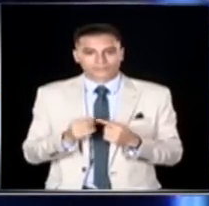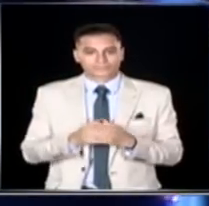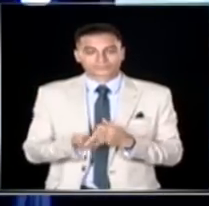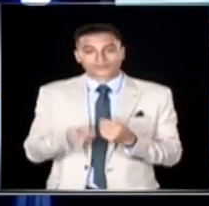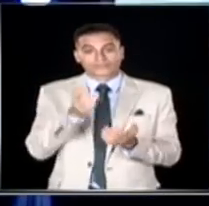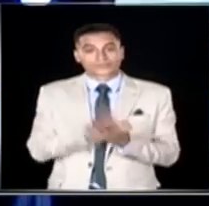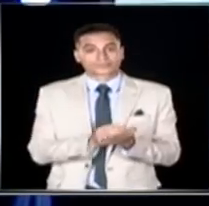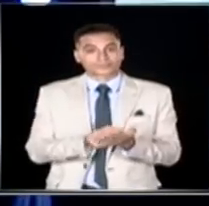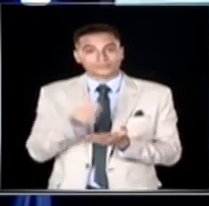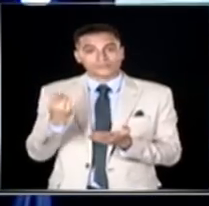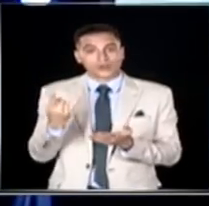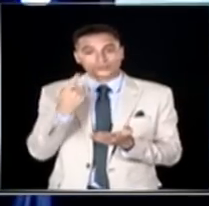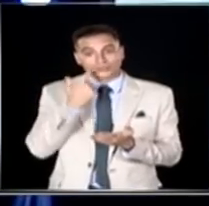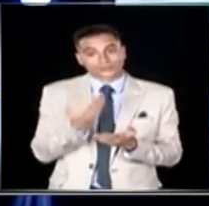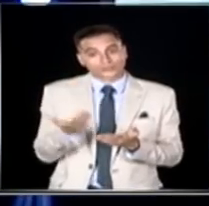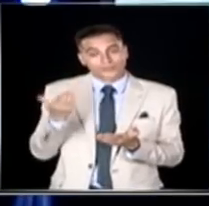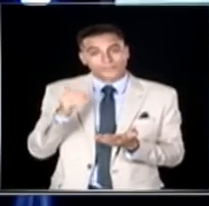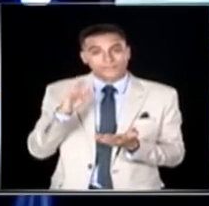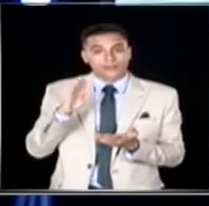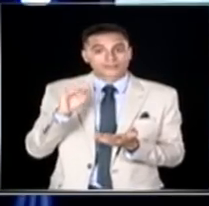فرصة 10 نقط. بسملة.